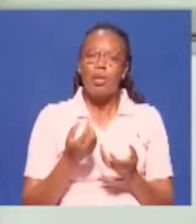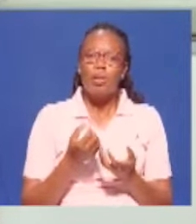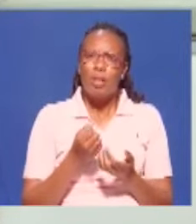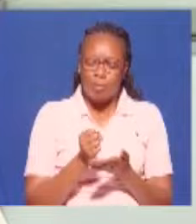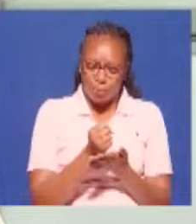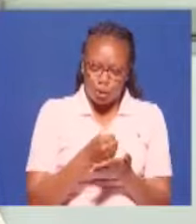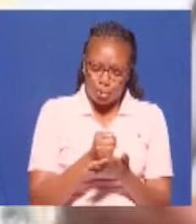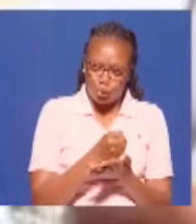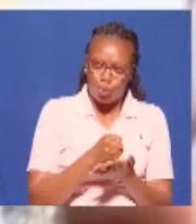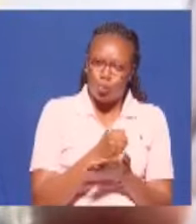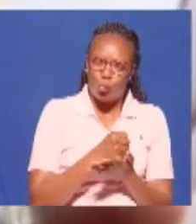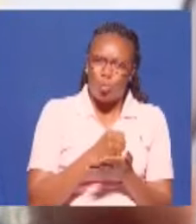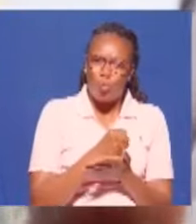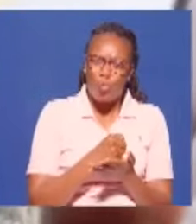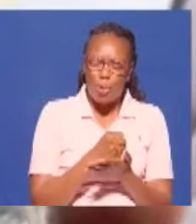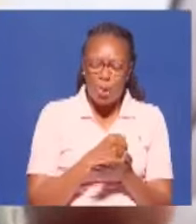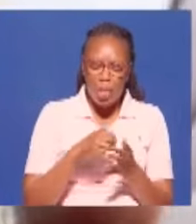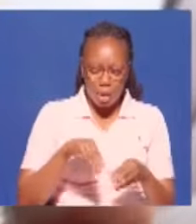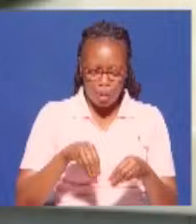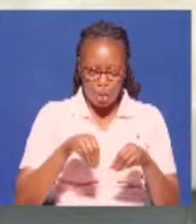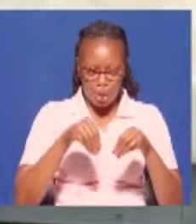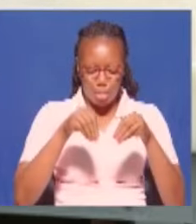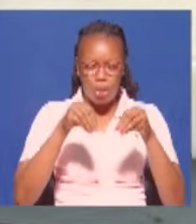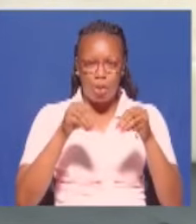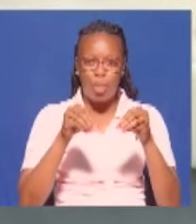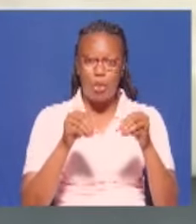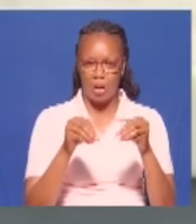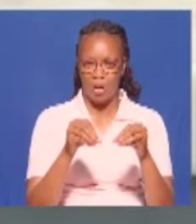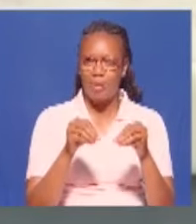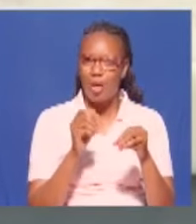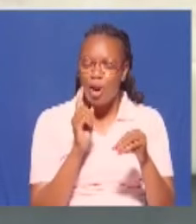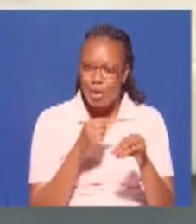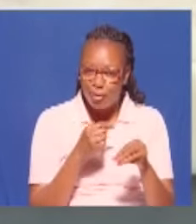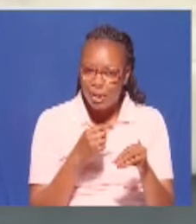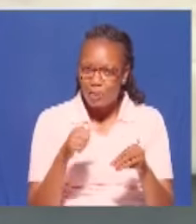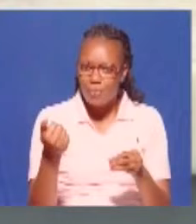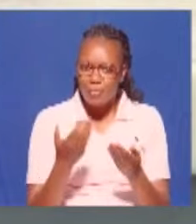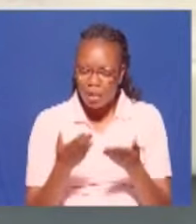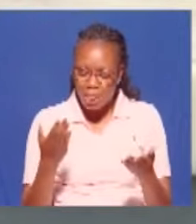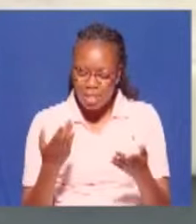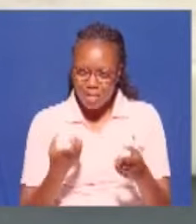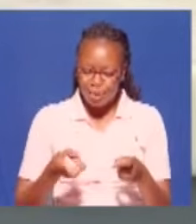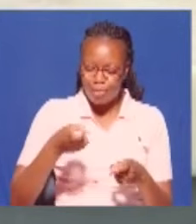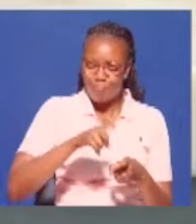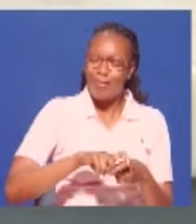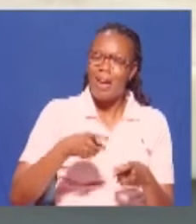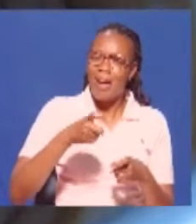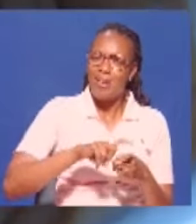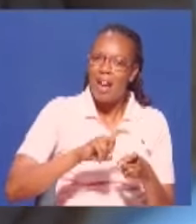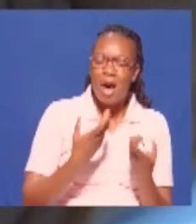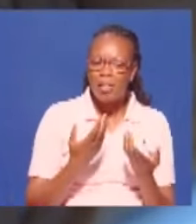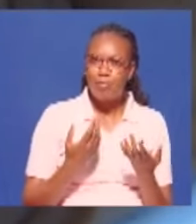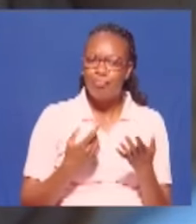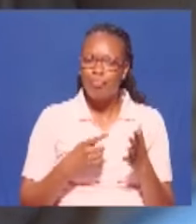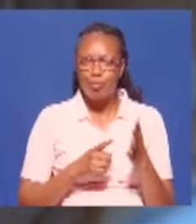blend until zinakuwa paste. After pasting, kuna zile spices na additives tunaongeza kwa sausage